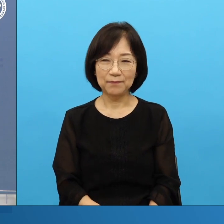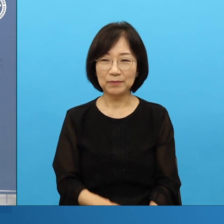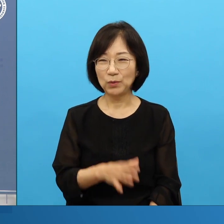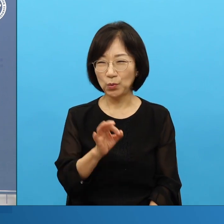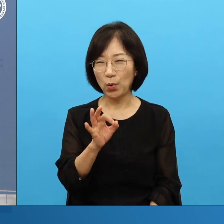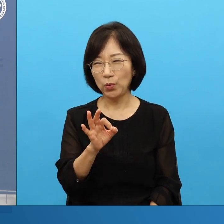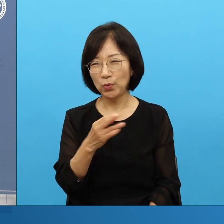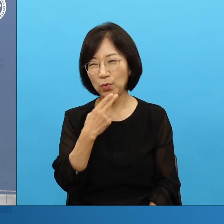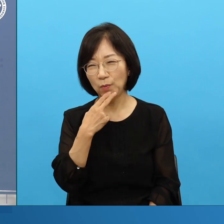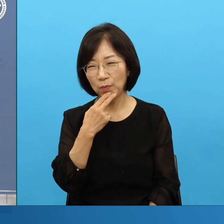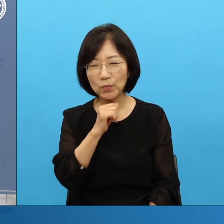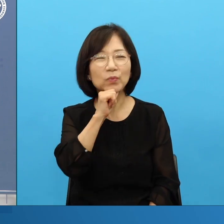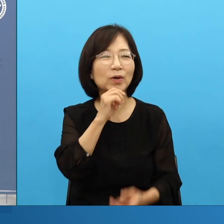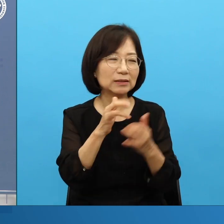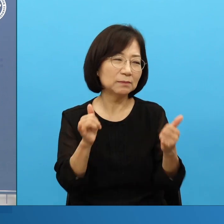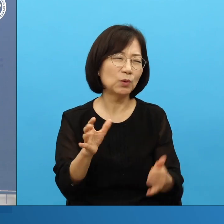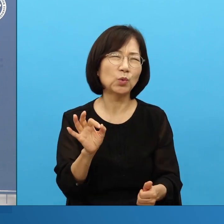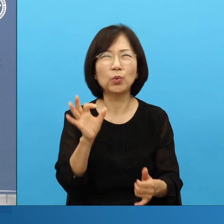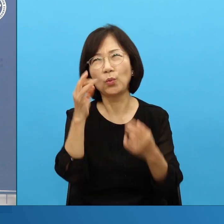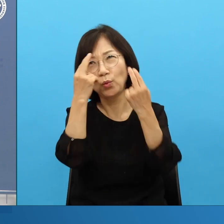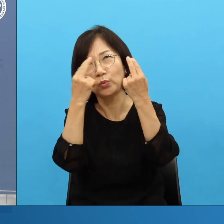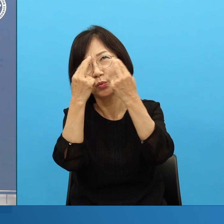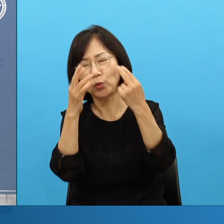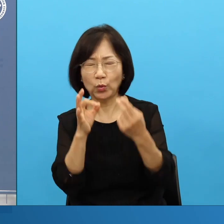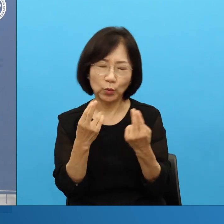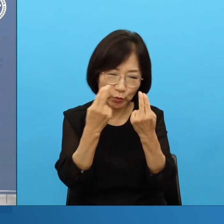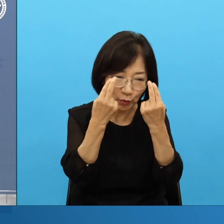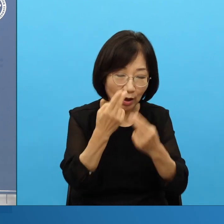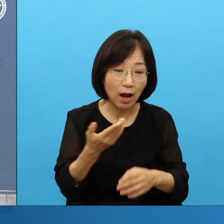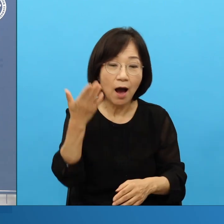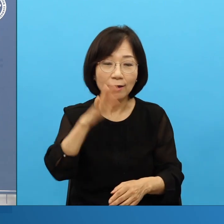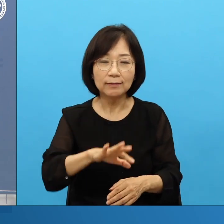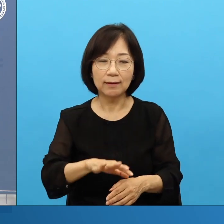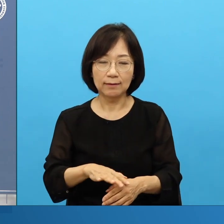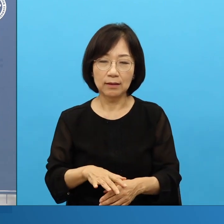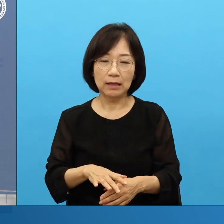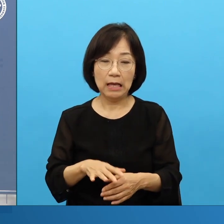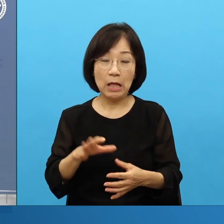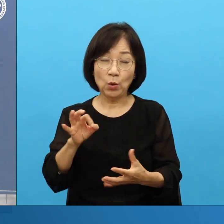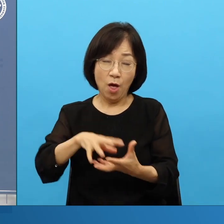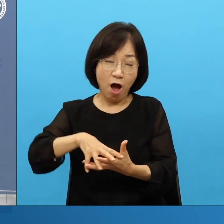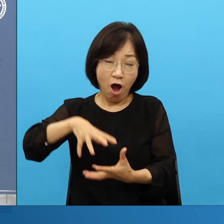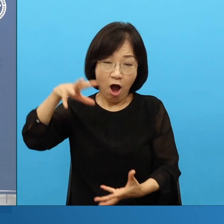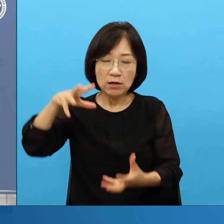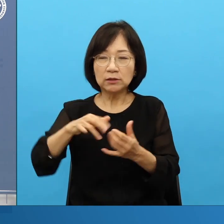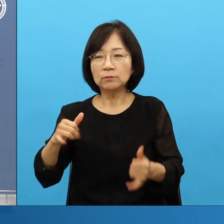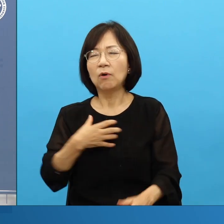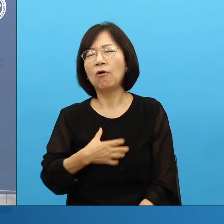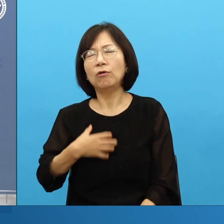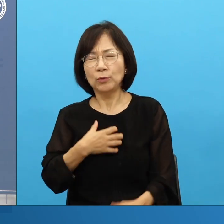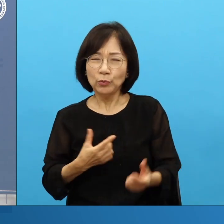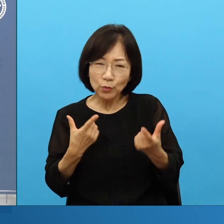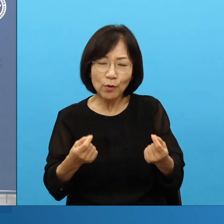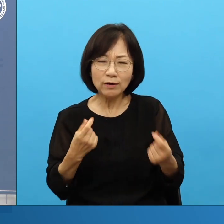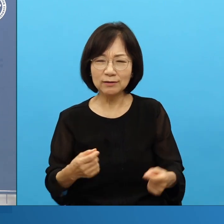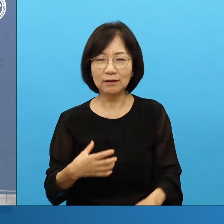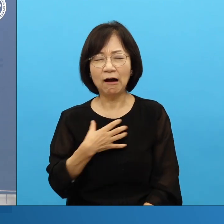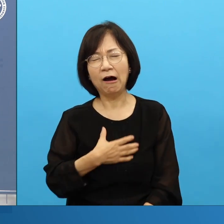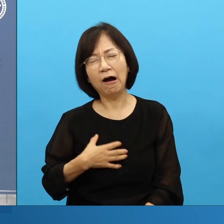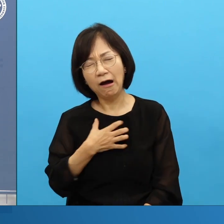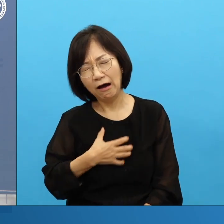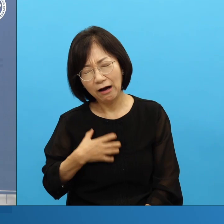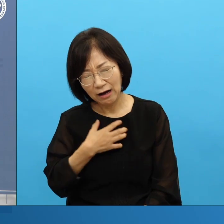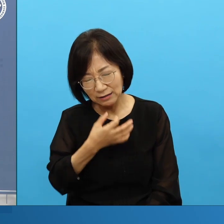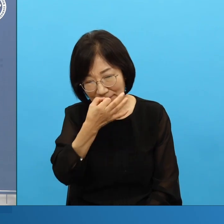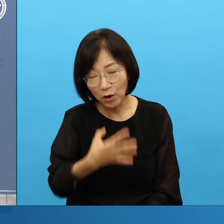지옥. People who are in poverty, they always speak about money, but those who truly have money or in that kind of wealth, 그런 큰 돈 안 가있어요. 모르잖아요. 죽을 지경이에요